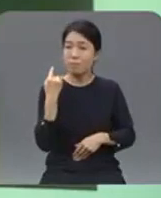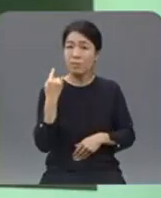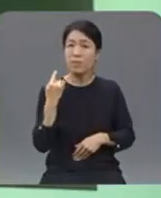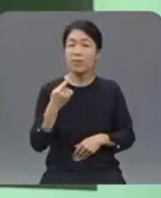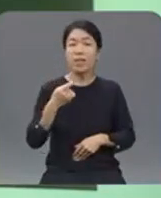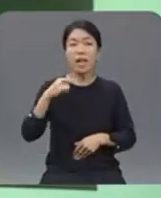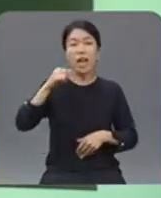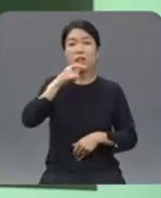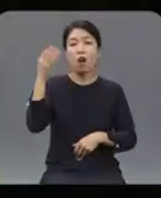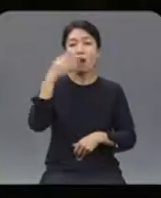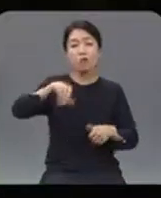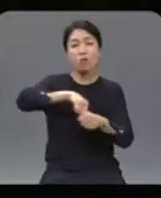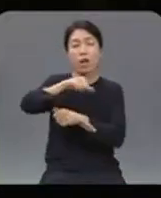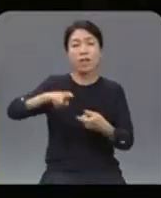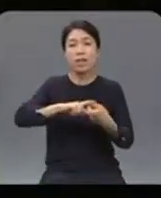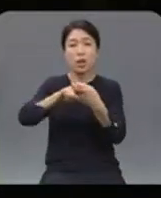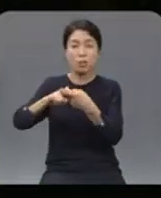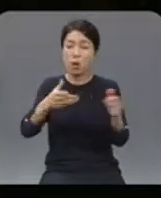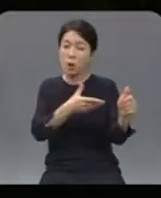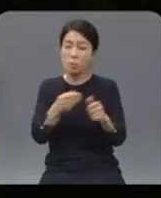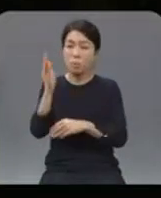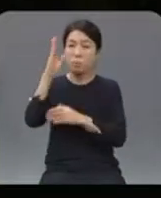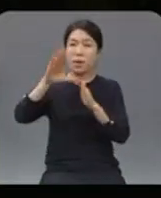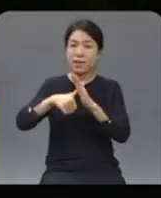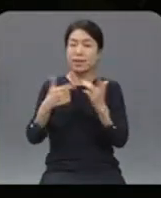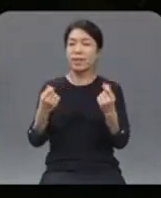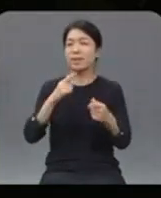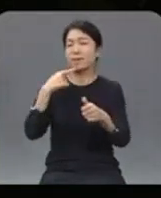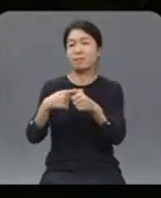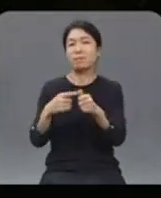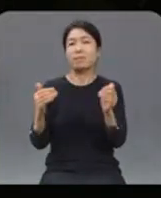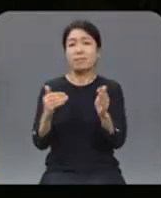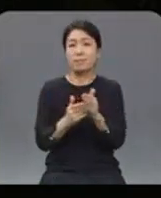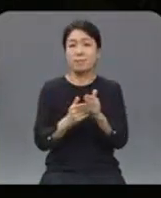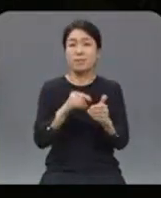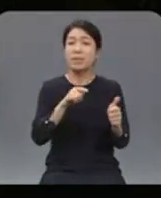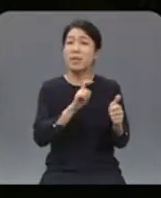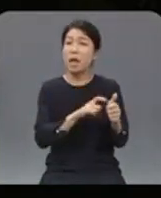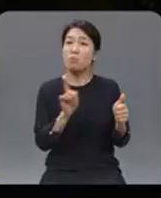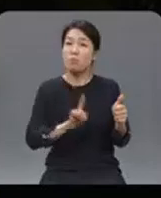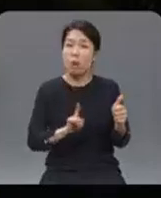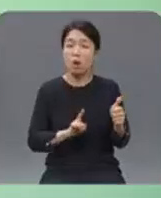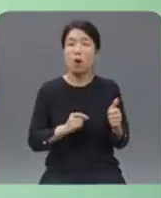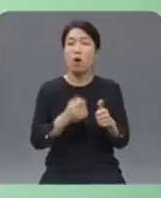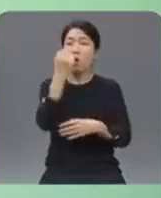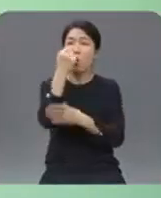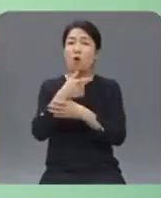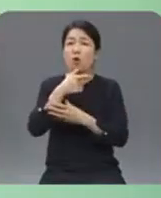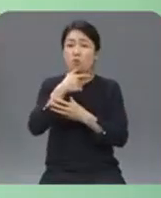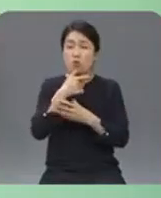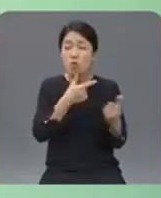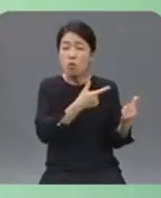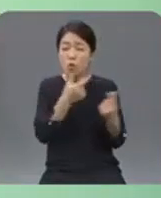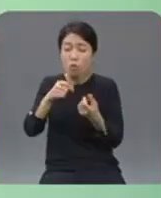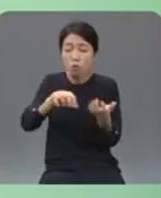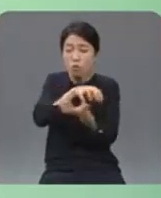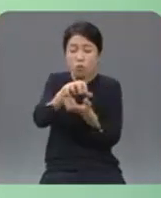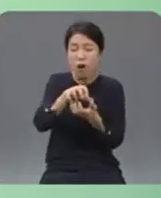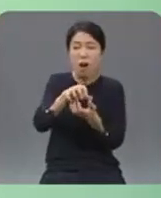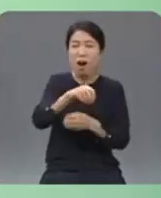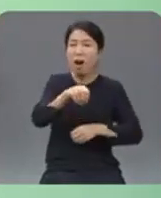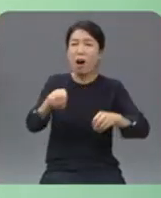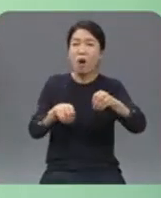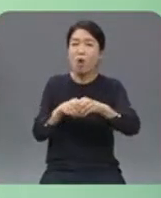환경운동연합 등이 마련한 초청각연에서 이같이 지적했습니다 반 히데유키 대표는 오염수가 균일하게 희석되기보다는